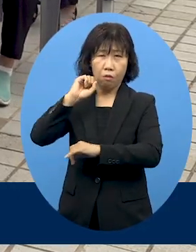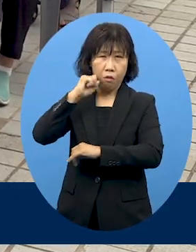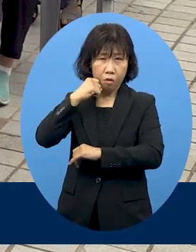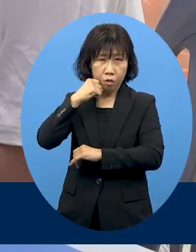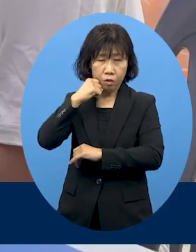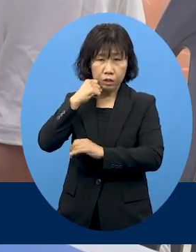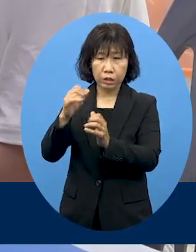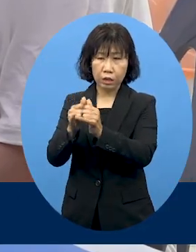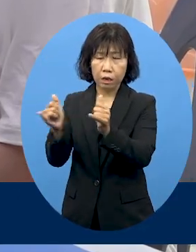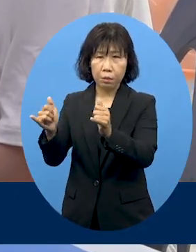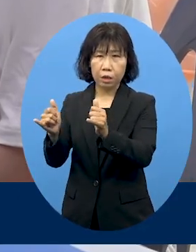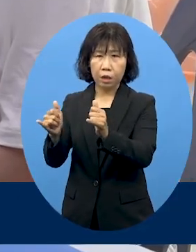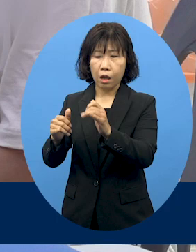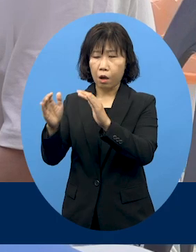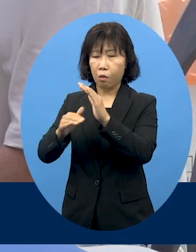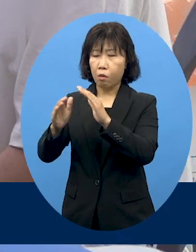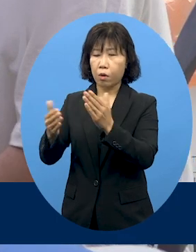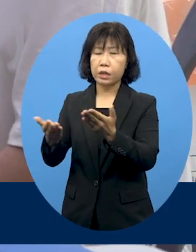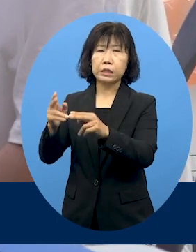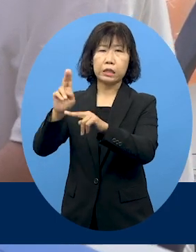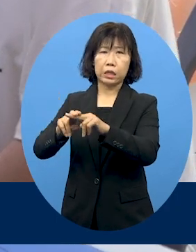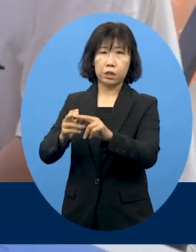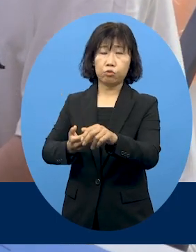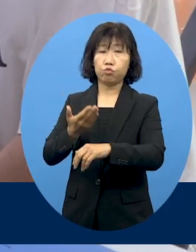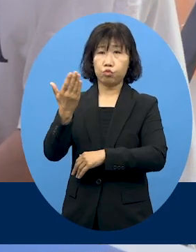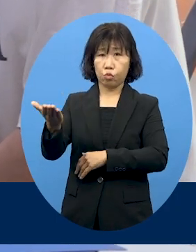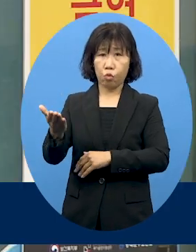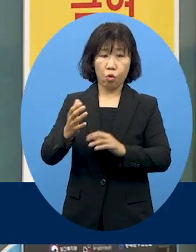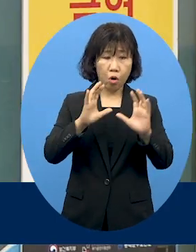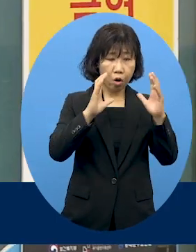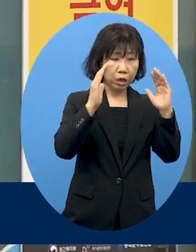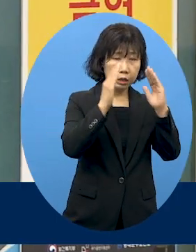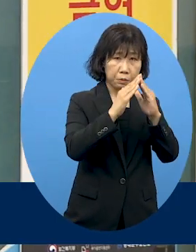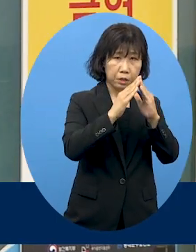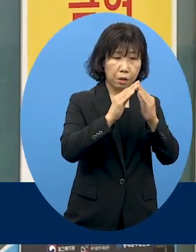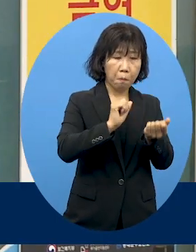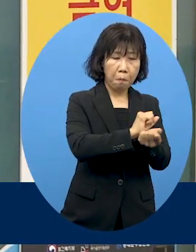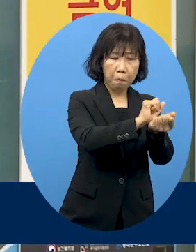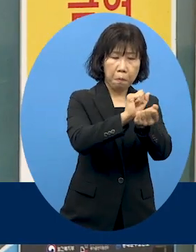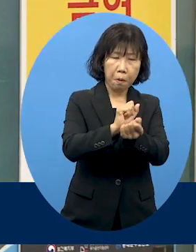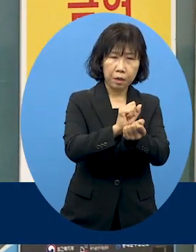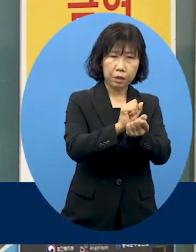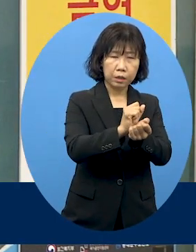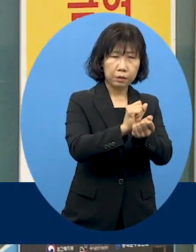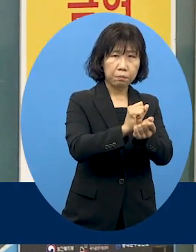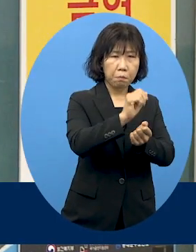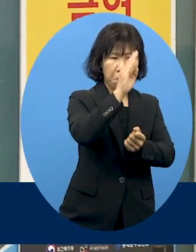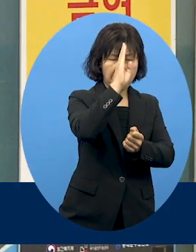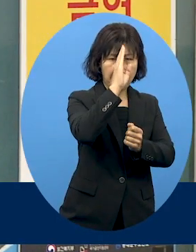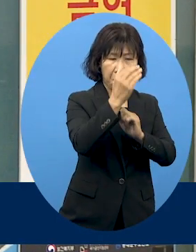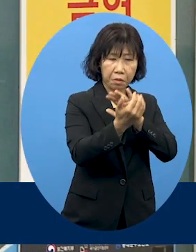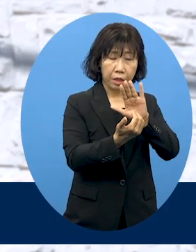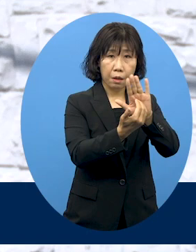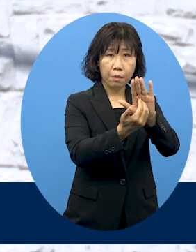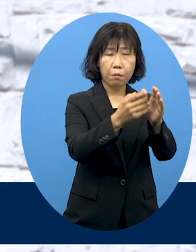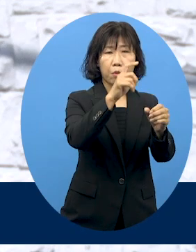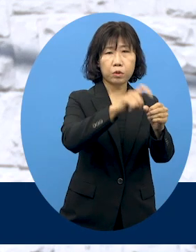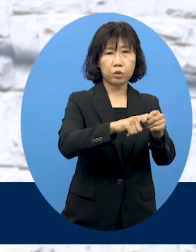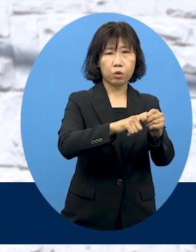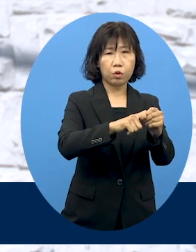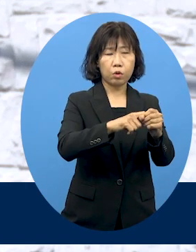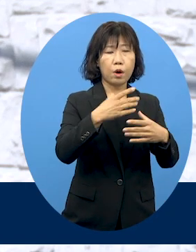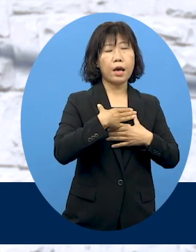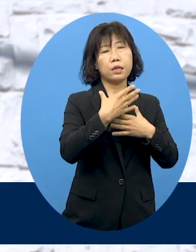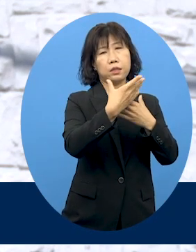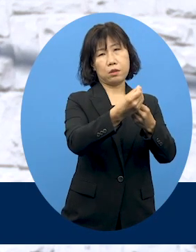있는 구민에게 00 일자리를 제공하고 어린이집에서 발생할 수 있는 감염병의 예방 을 통해 안전한 보육 환경을